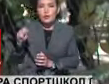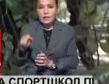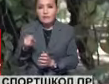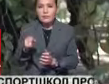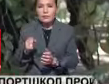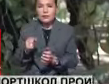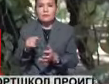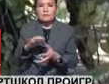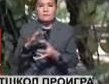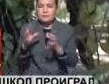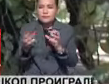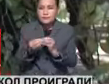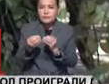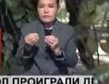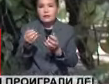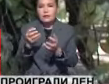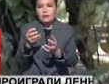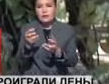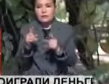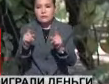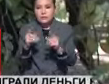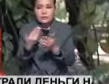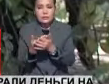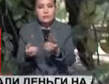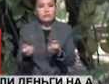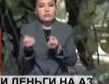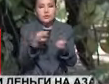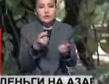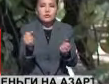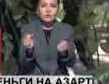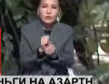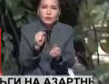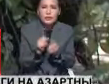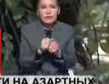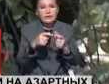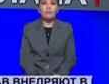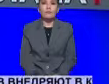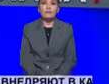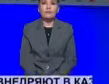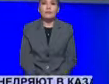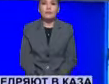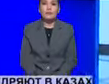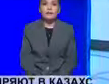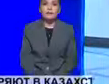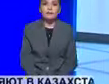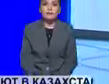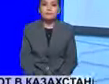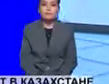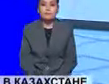твердобытовых отходов, а также вот таких этих сухих веток.